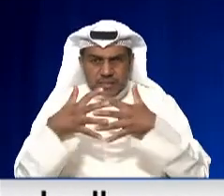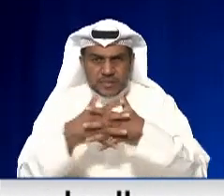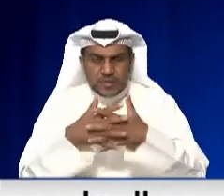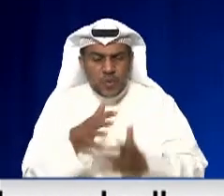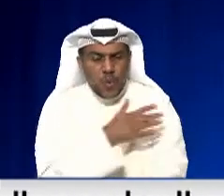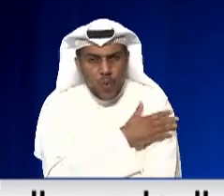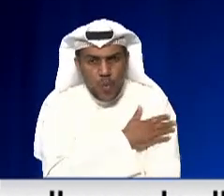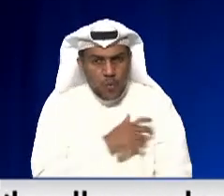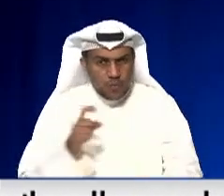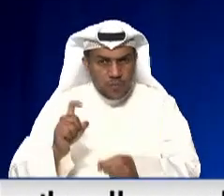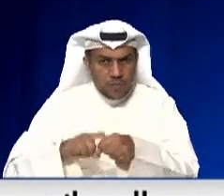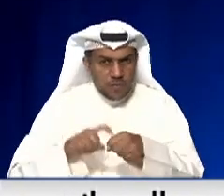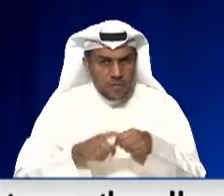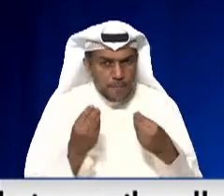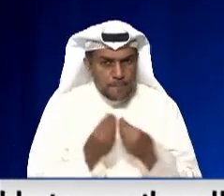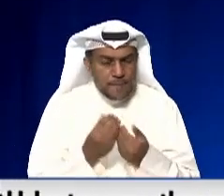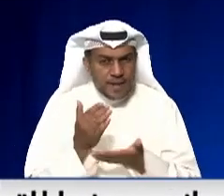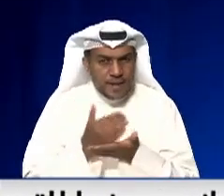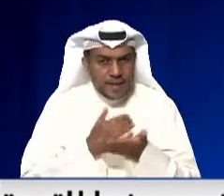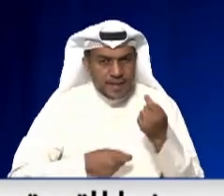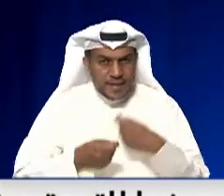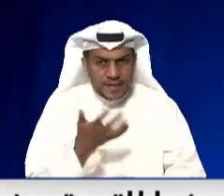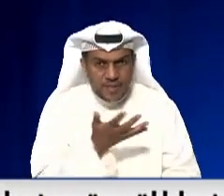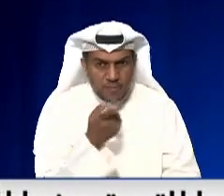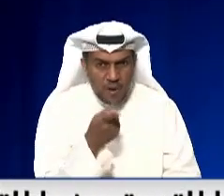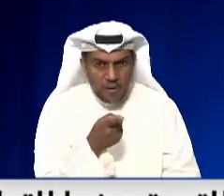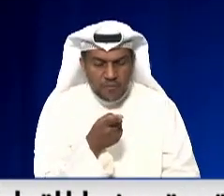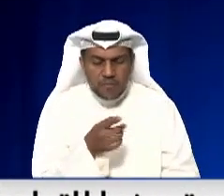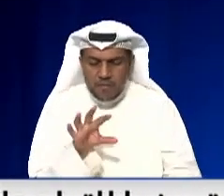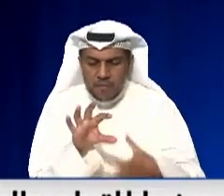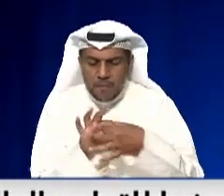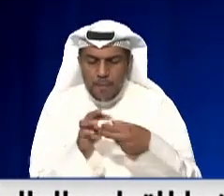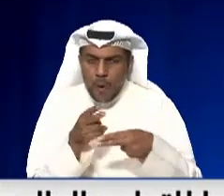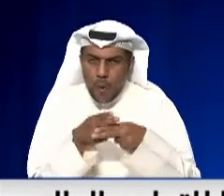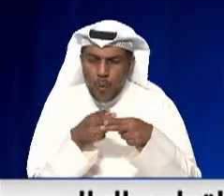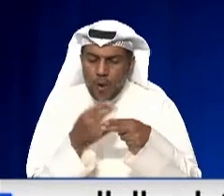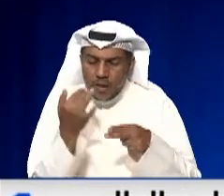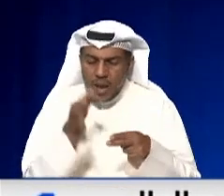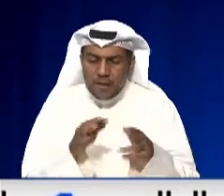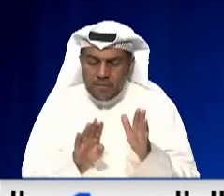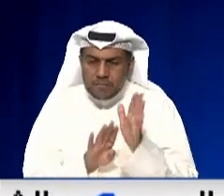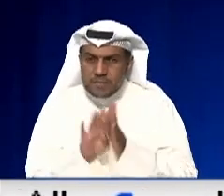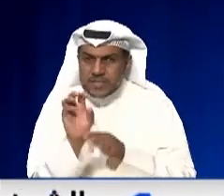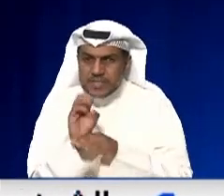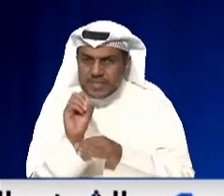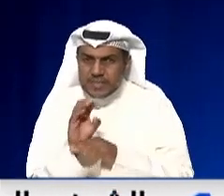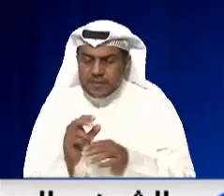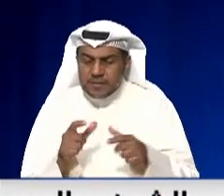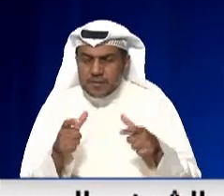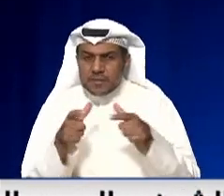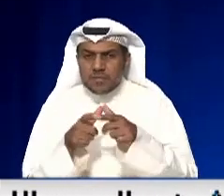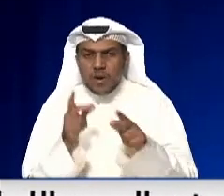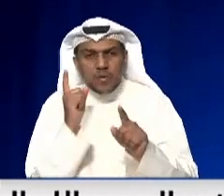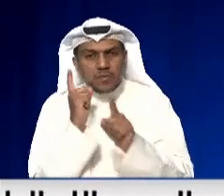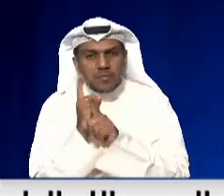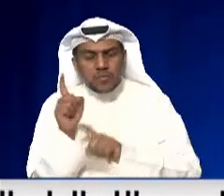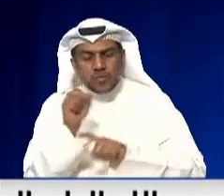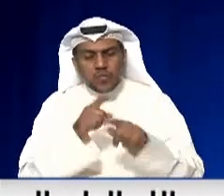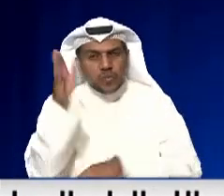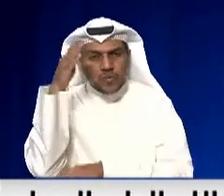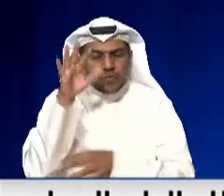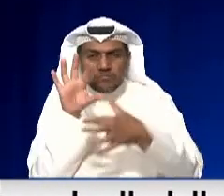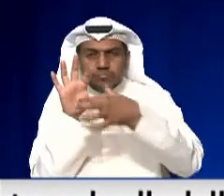وكذلك قطاع الاستثمار وبيئه الاعمال في دوله الكويت بعقد لقاءات مع ممثلين السفارات